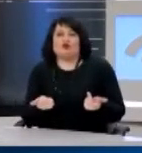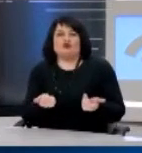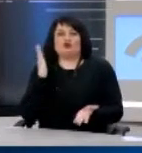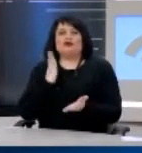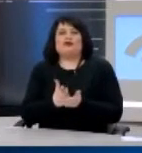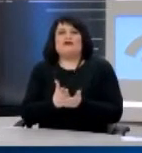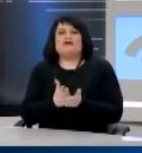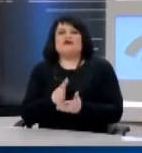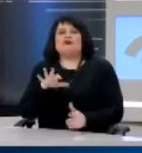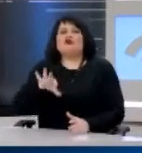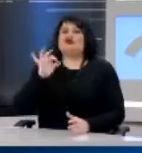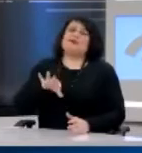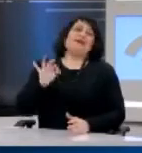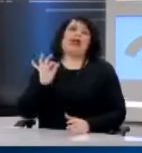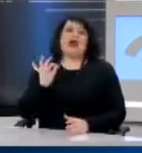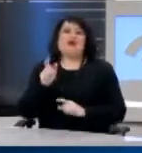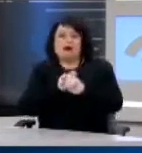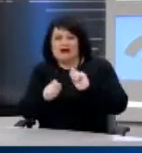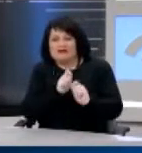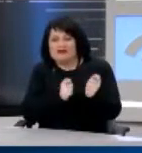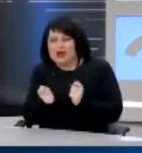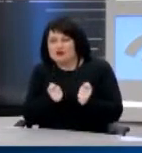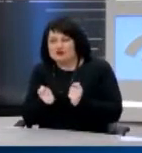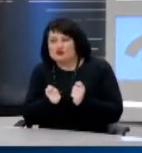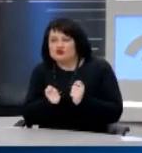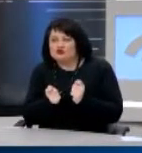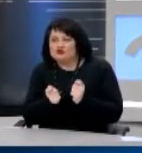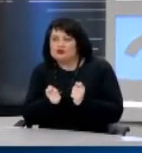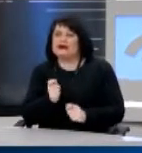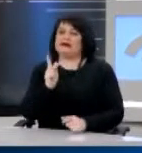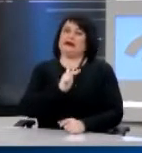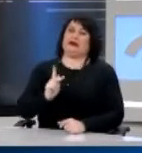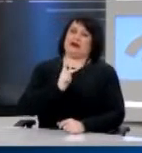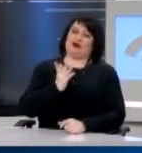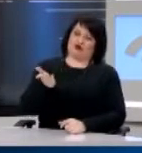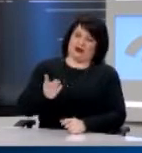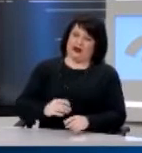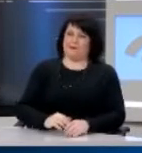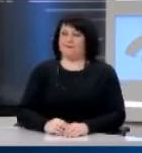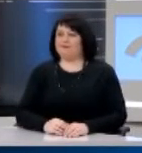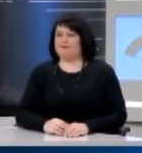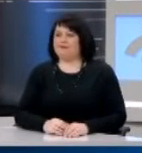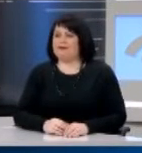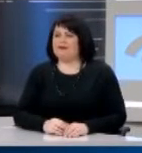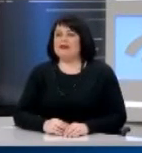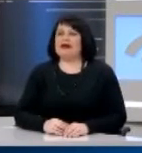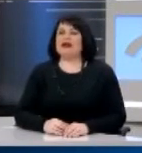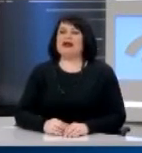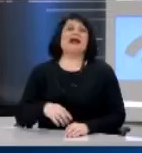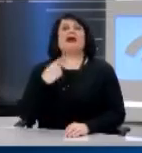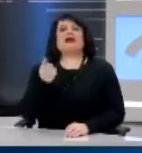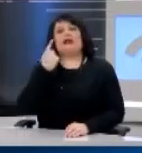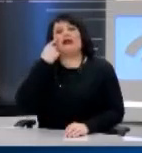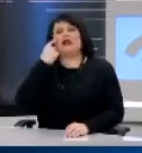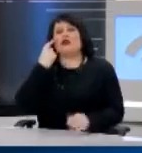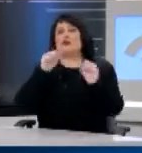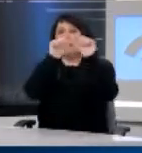επιλέγουμε να οργανώσουμε την κοινωνία μας. Αν δηλαδή είμαστε σε θέση να επιλέξουμε ένα μοντέλο